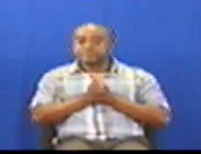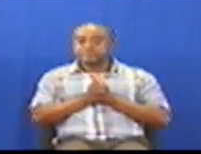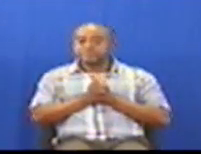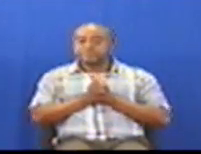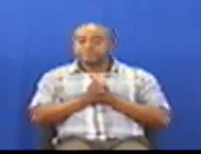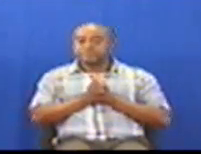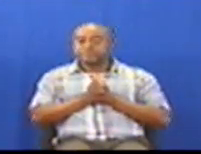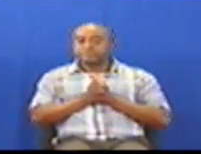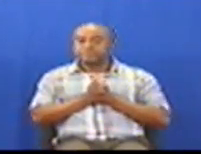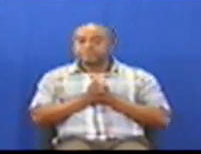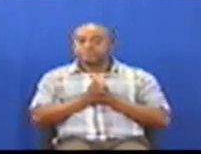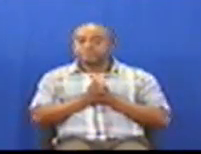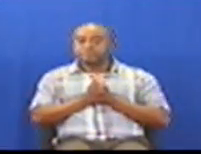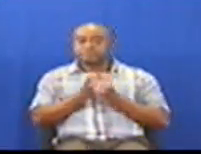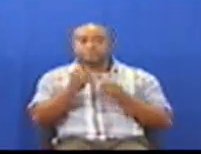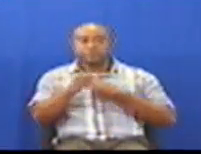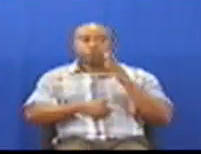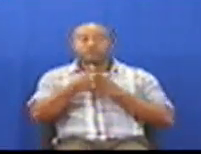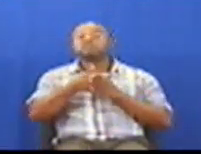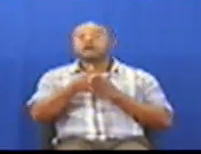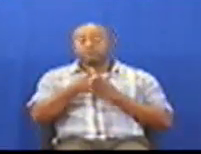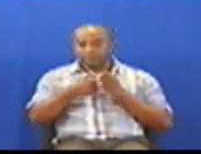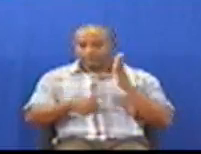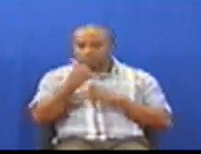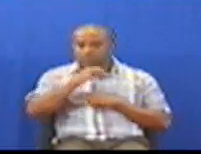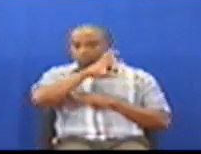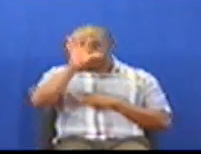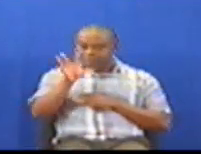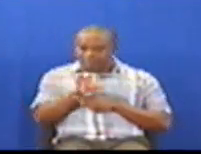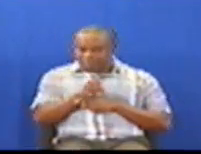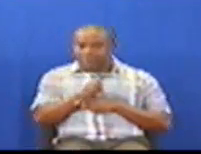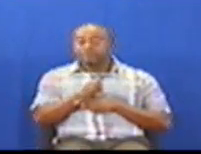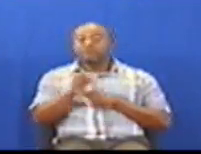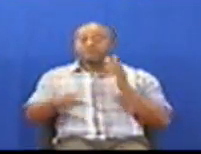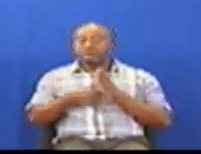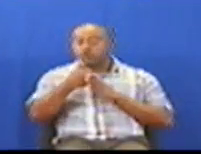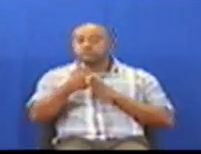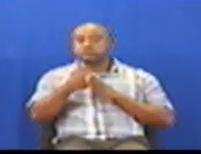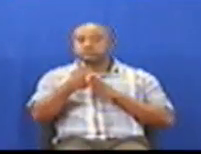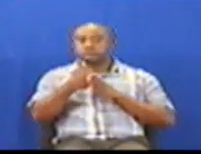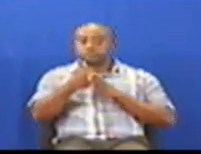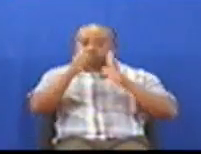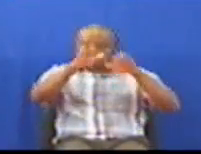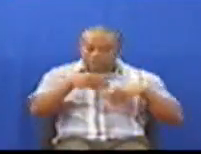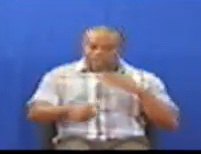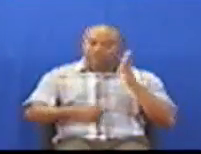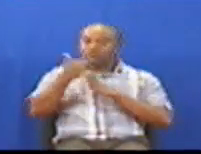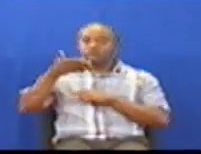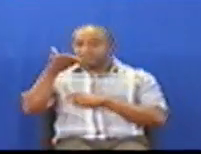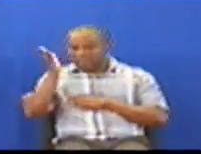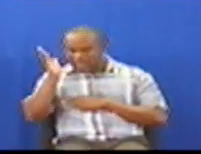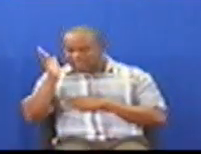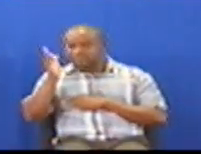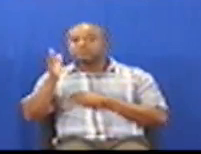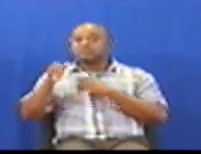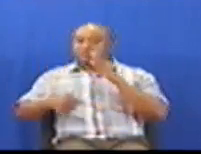kwa viongozi wote, viongozi wa bunge, viongozi wa serikali,